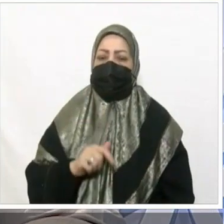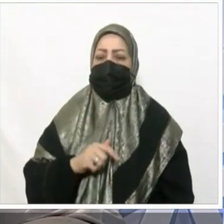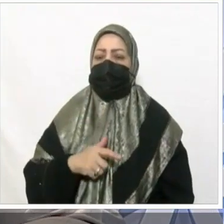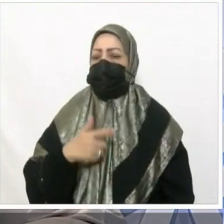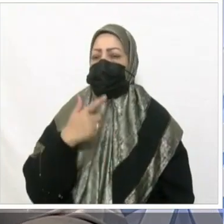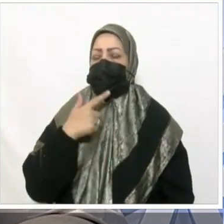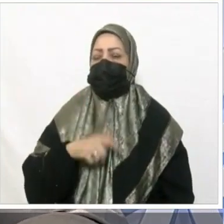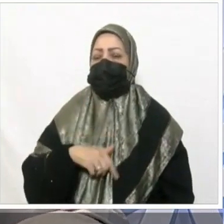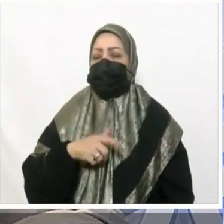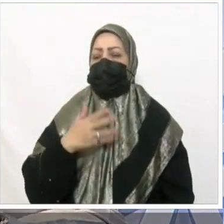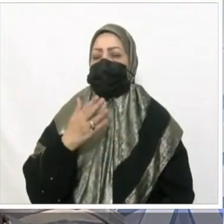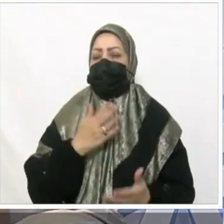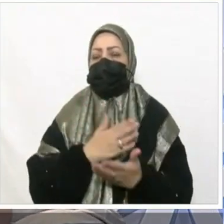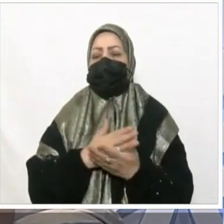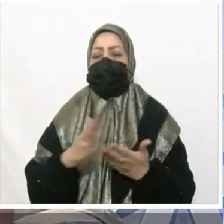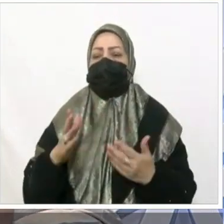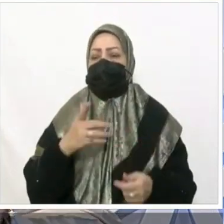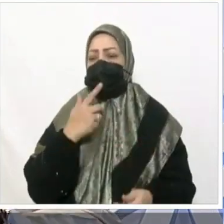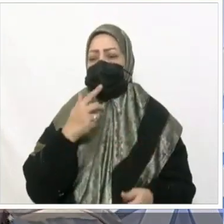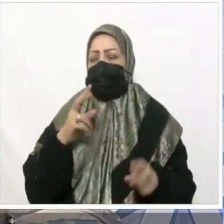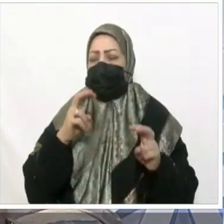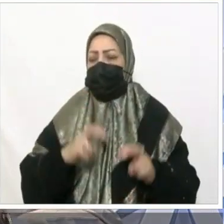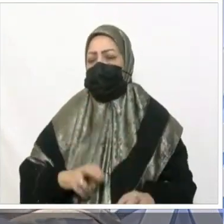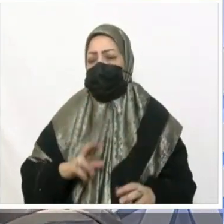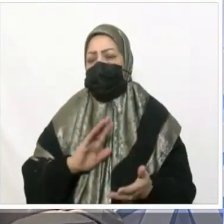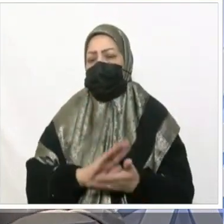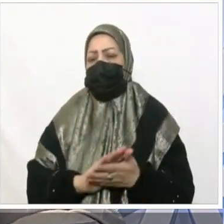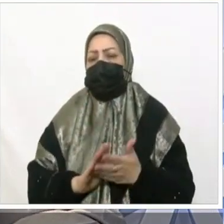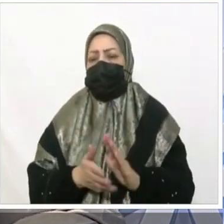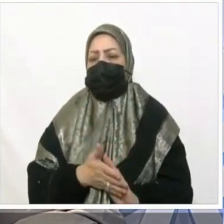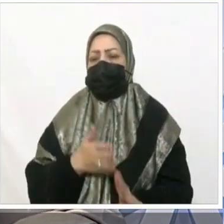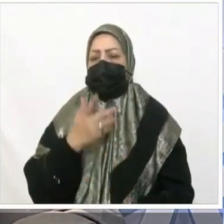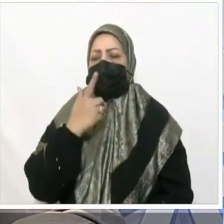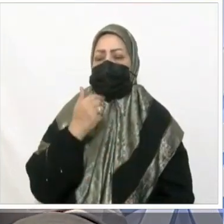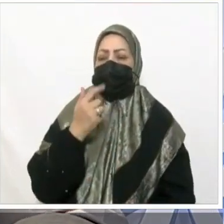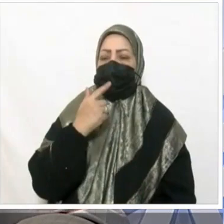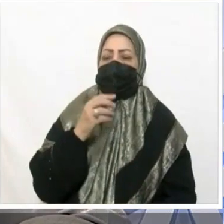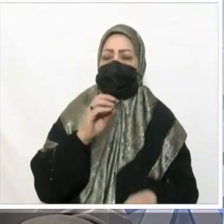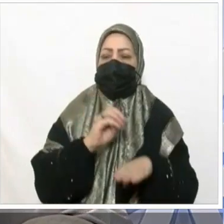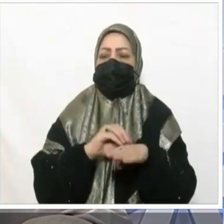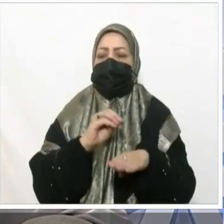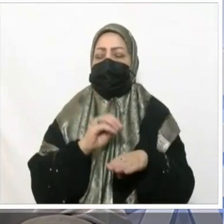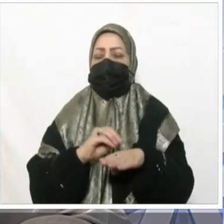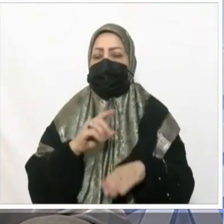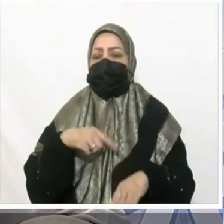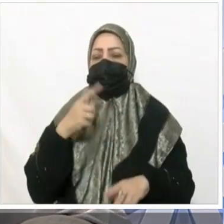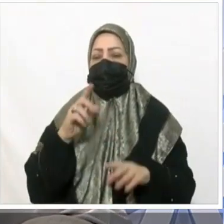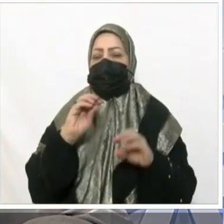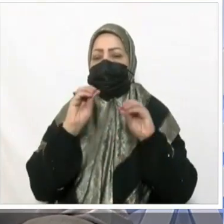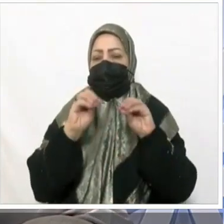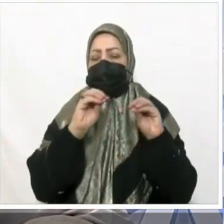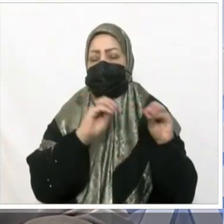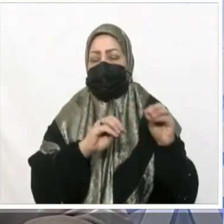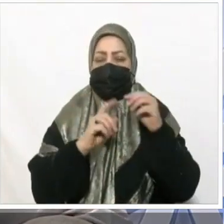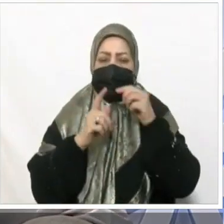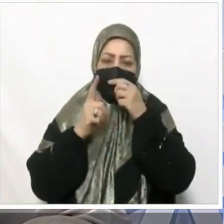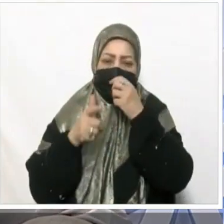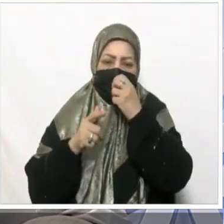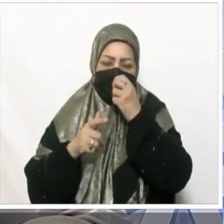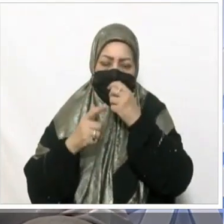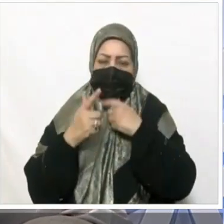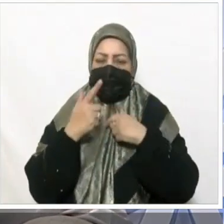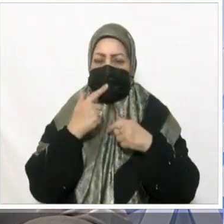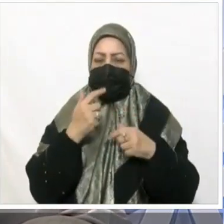المهم المسجد ما تدخليش، لكن لو حصلت لها جنابة تمنع الآن حتى من قراءة